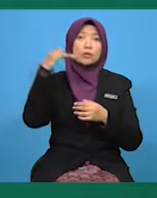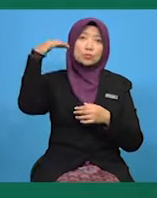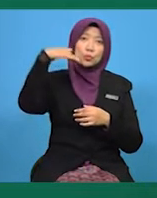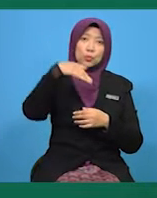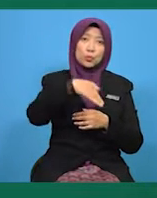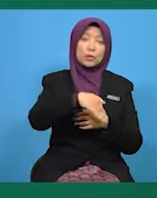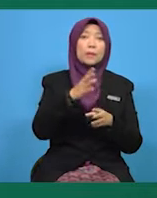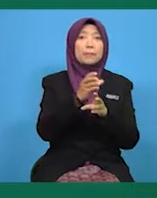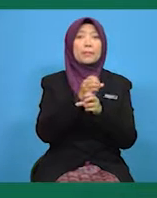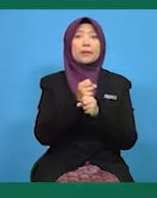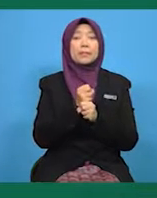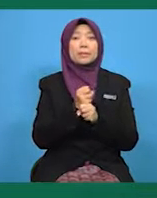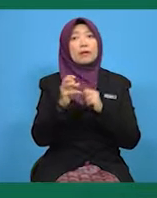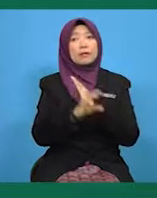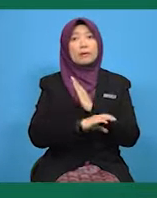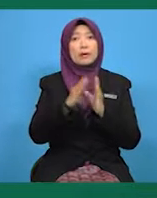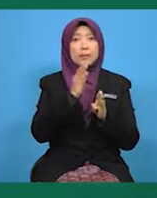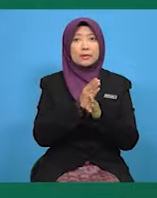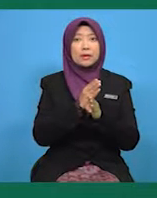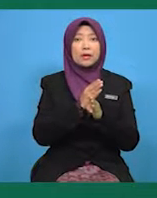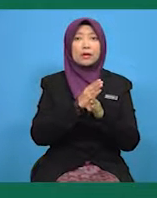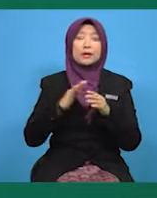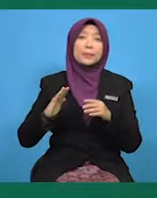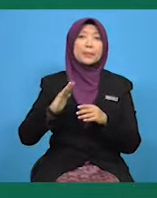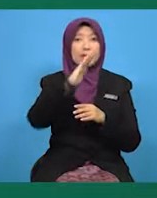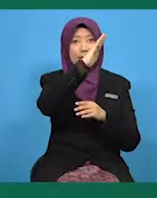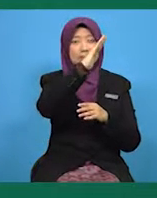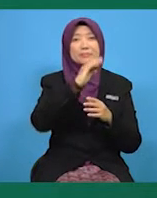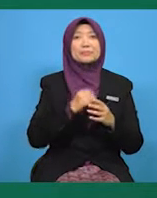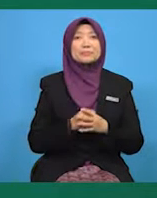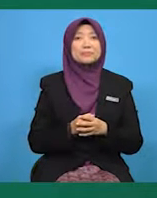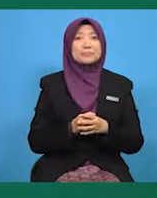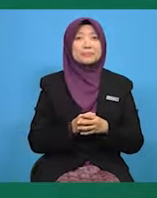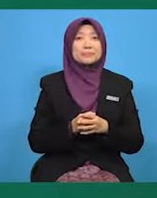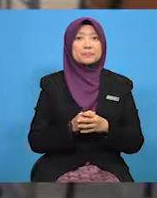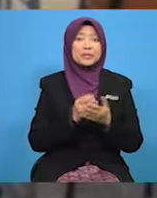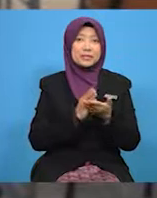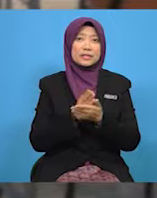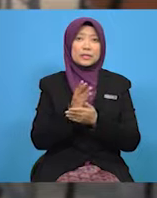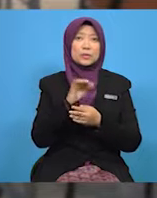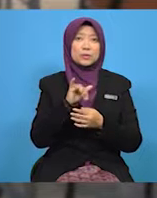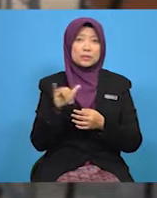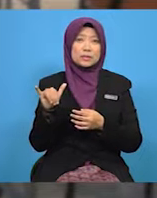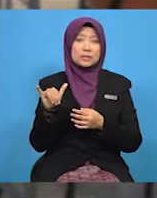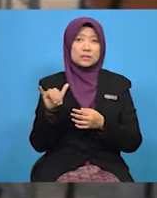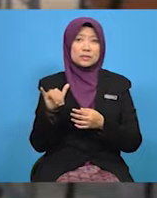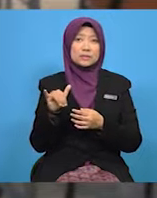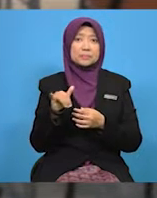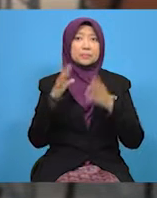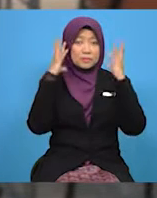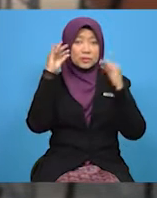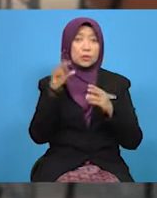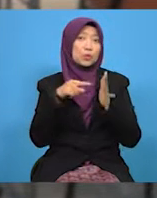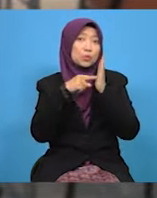dan pendapatan negara benar akan meningkat. Seterusnya, cikgu akan